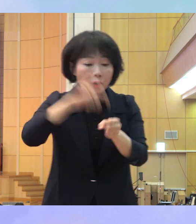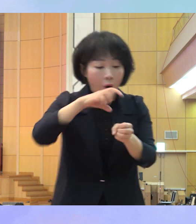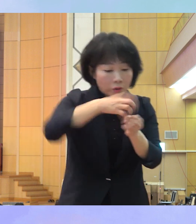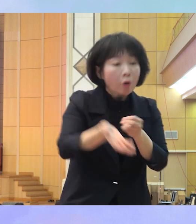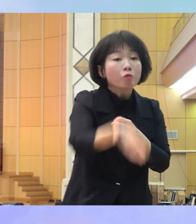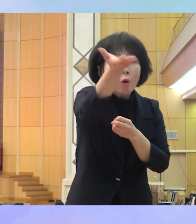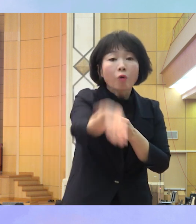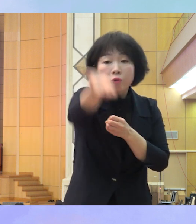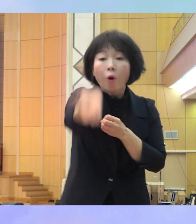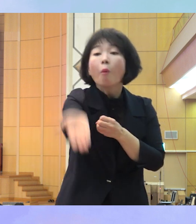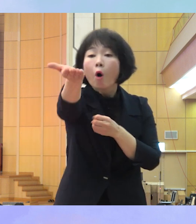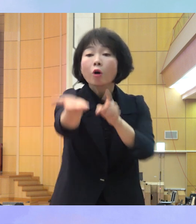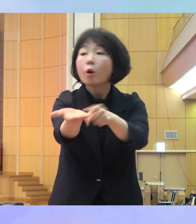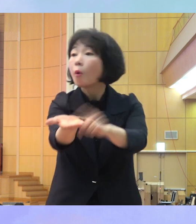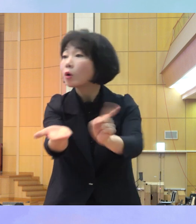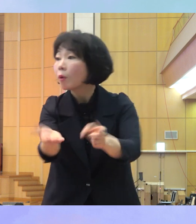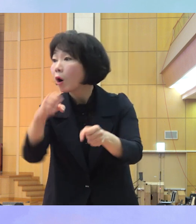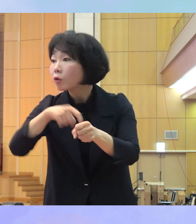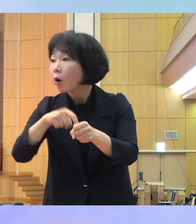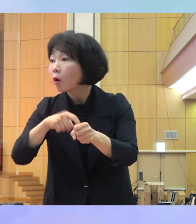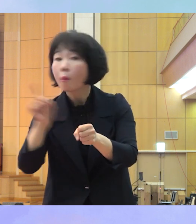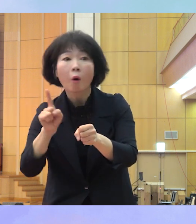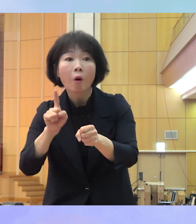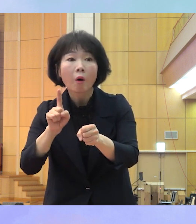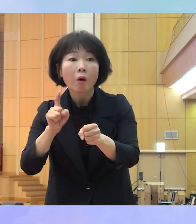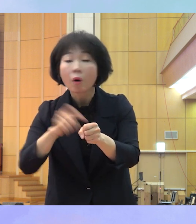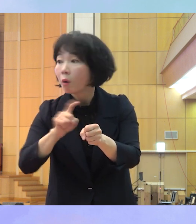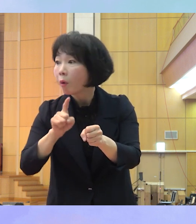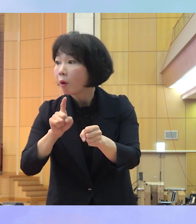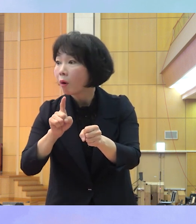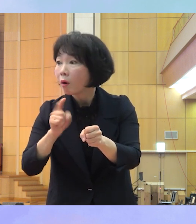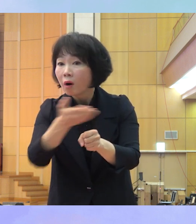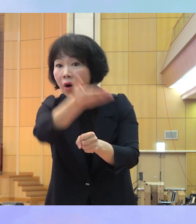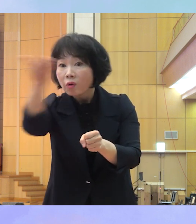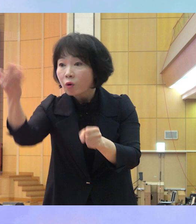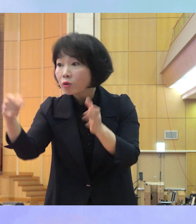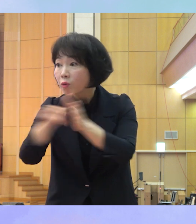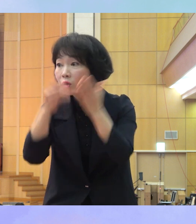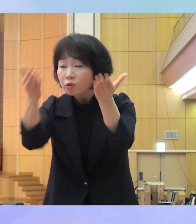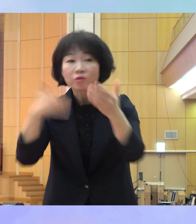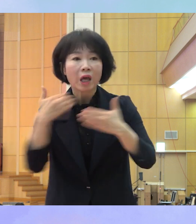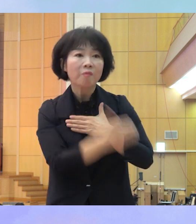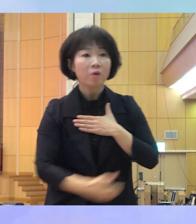말하냐? 이것은 너희를 위하여 주는 내 몸이라.